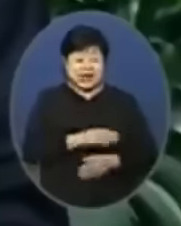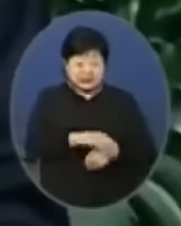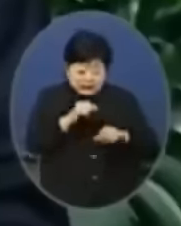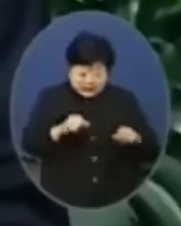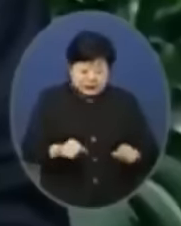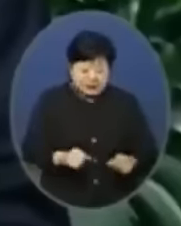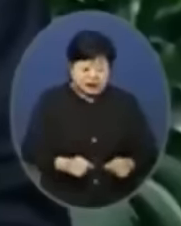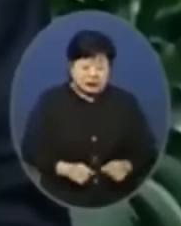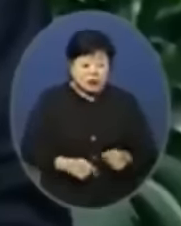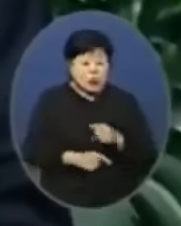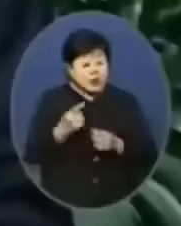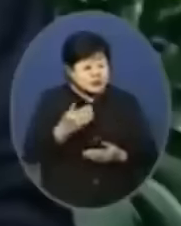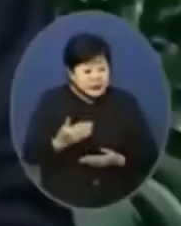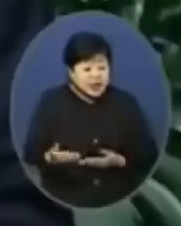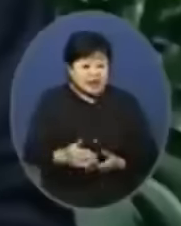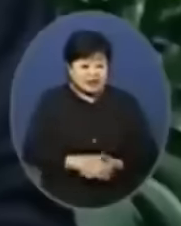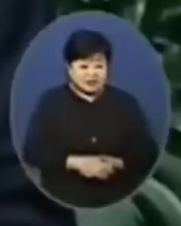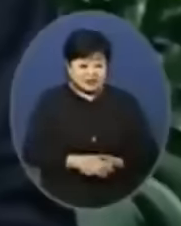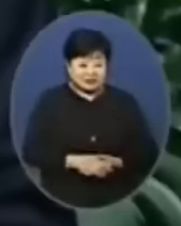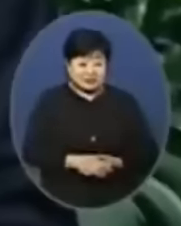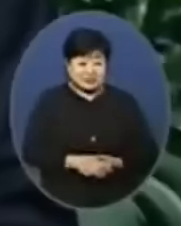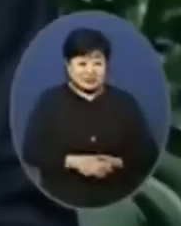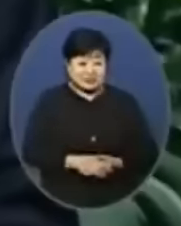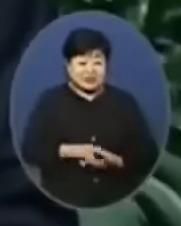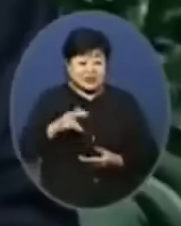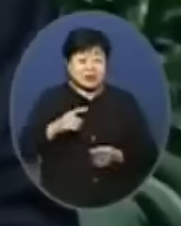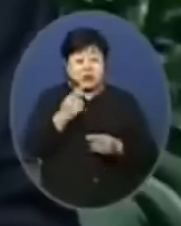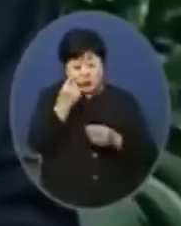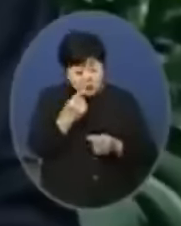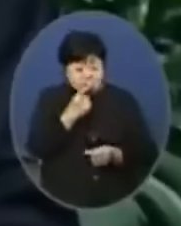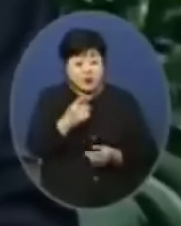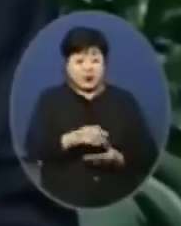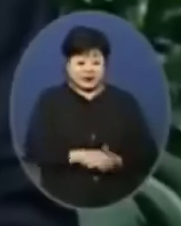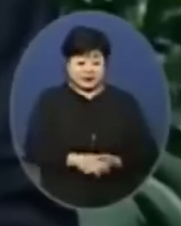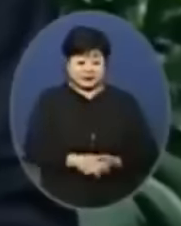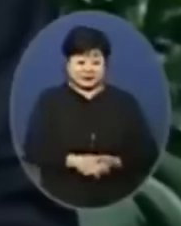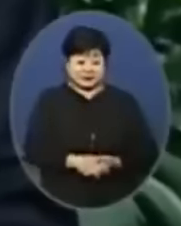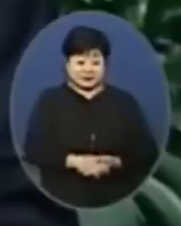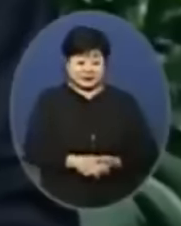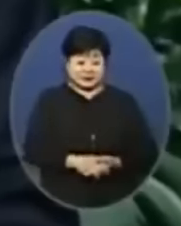안녕하십니까? 왜 왔어요? 다음 주일부터 교회에 나오십시오.